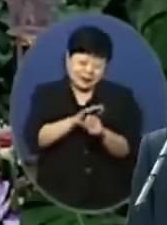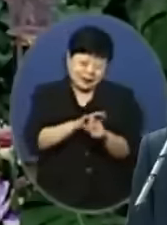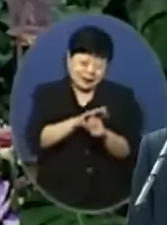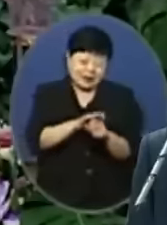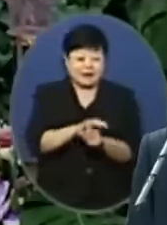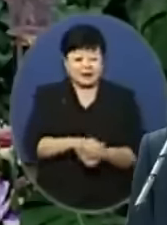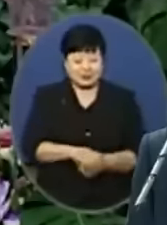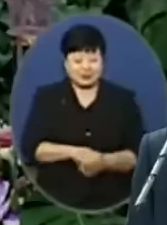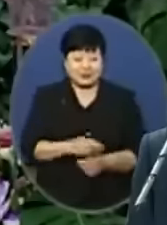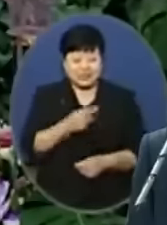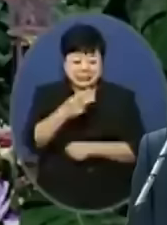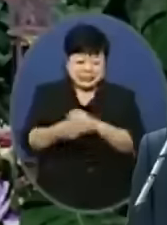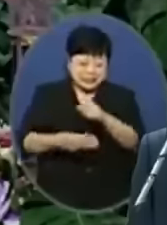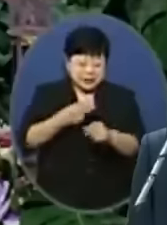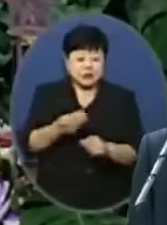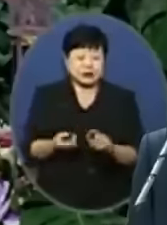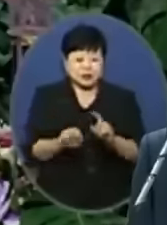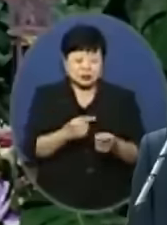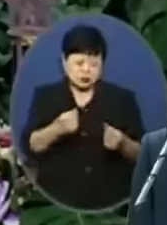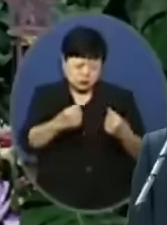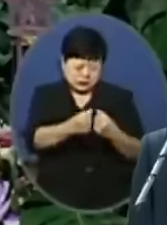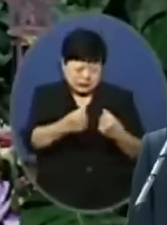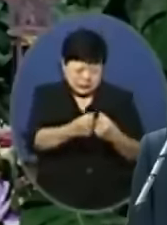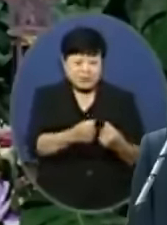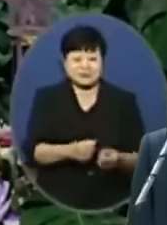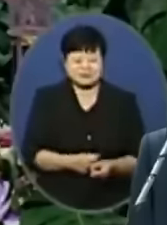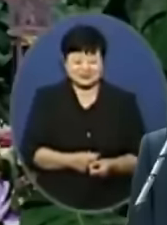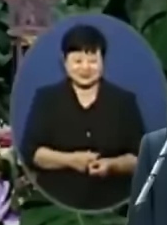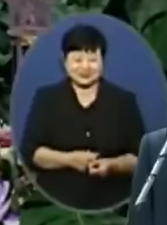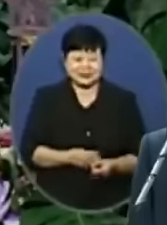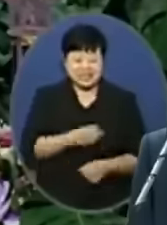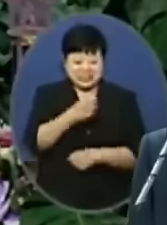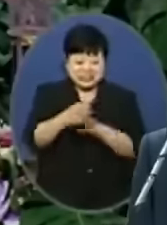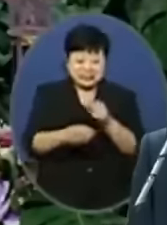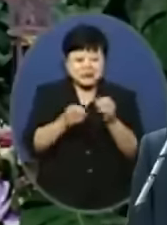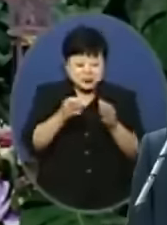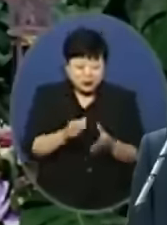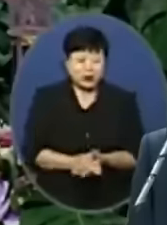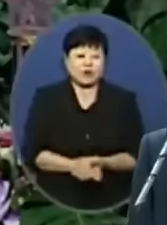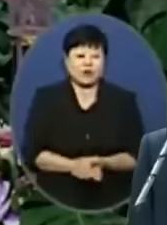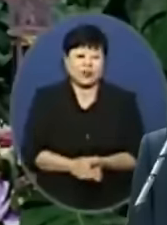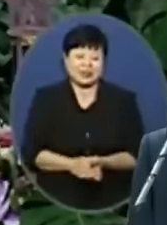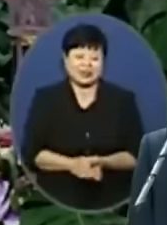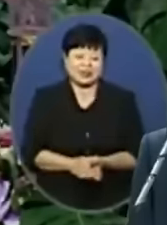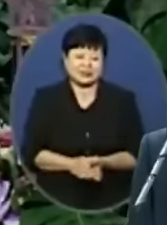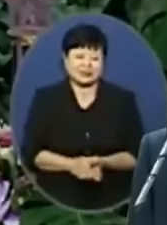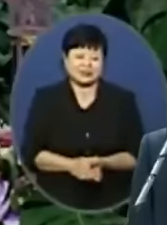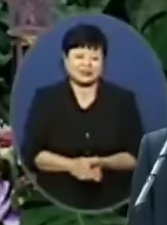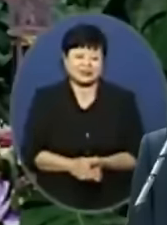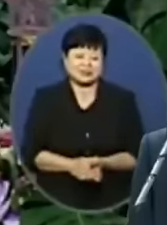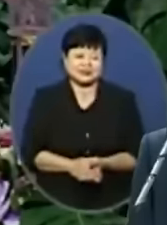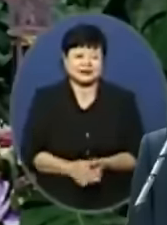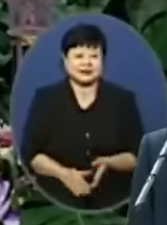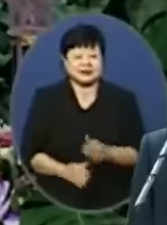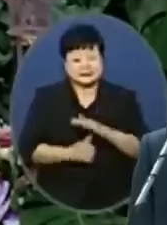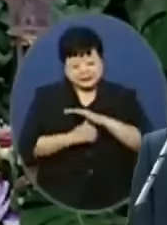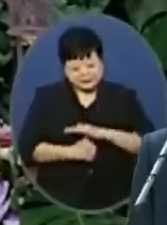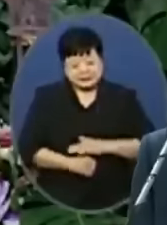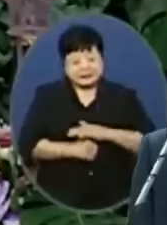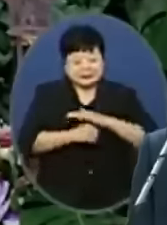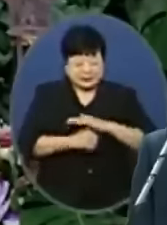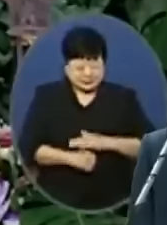사랑하고 3년 동안 서로 싸우고 30년 동안 그 다음에는 있는 둥 없는 둥